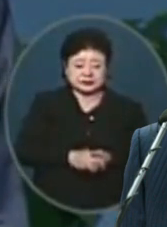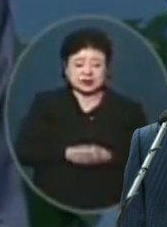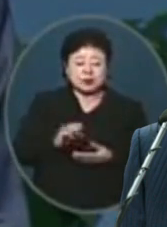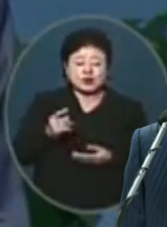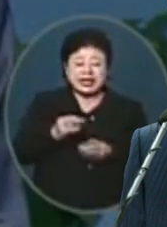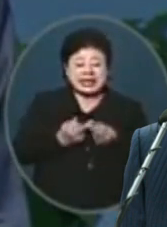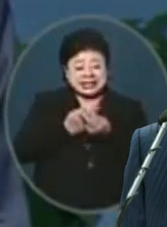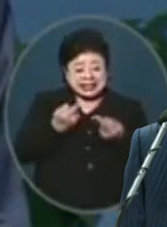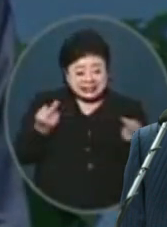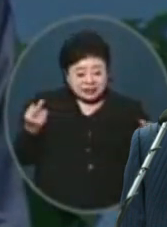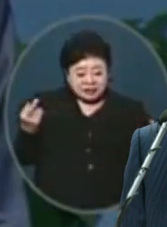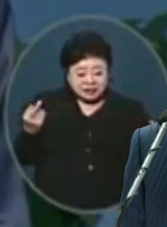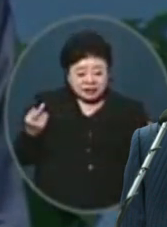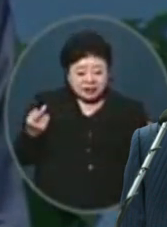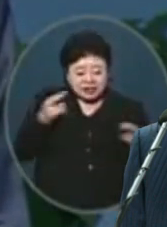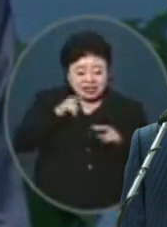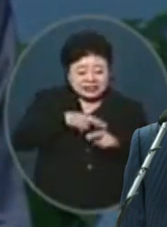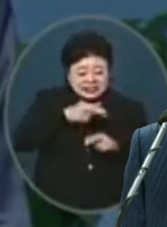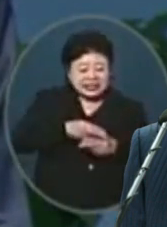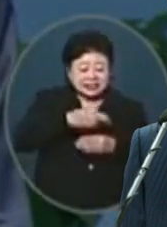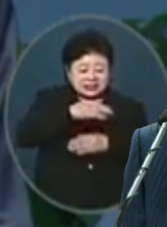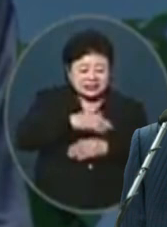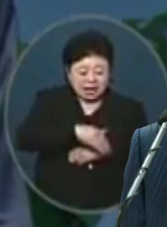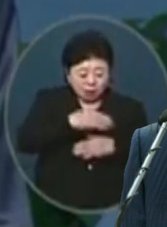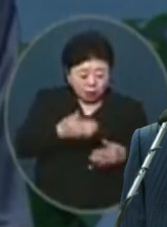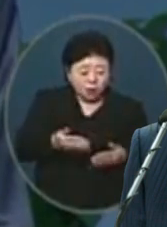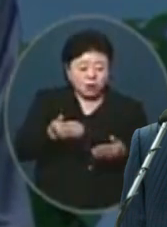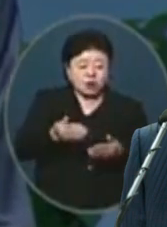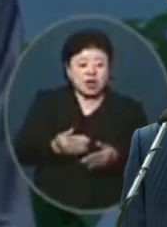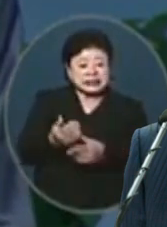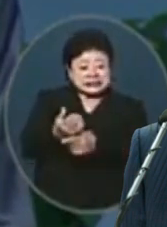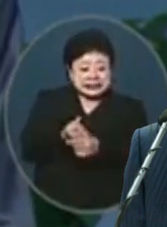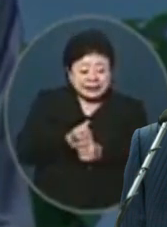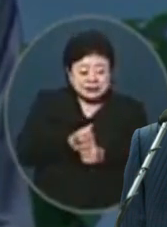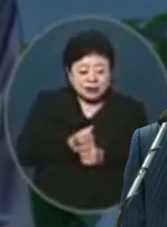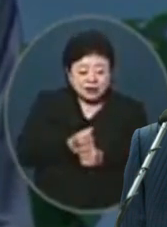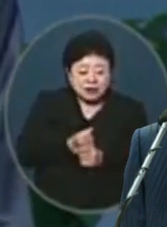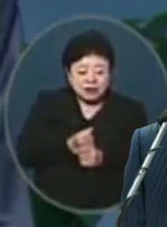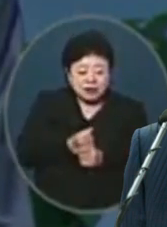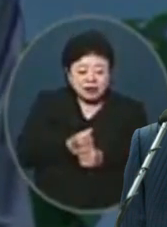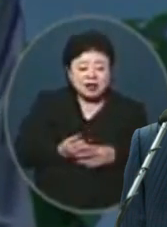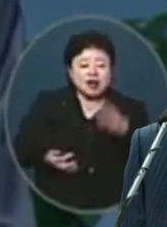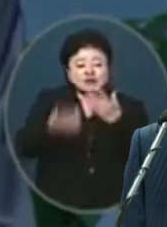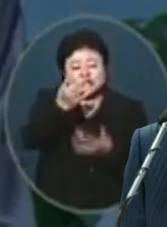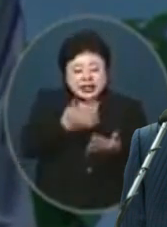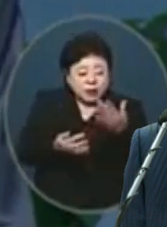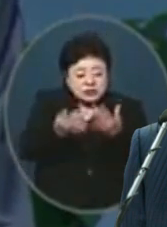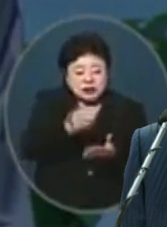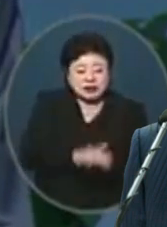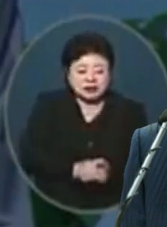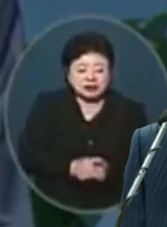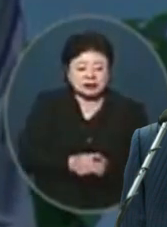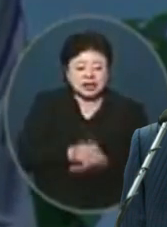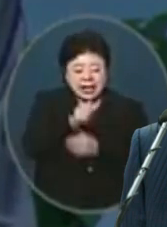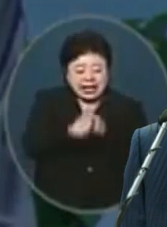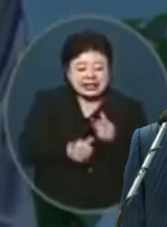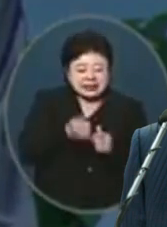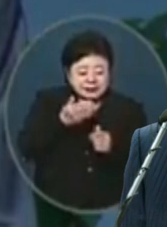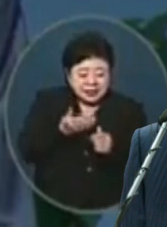모리아산에서 제단을 쌓고 잡아서 불을 태워서